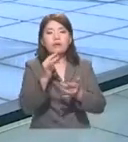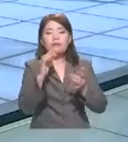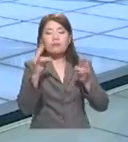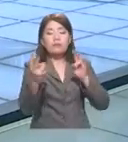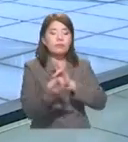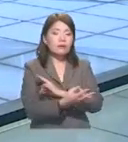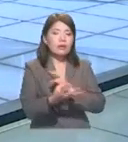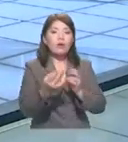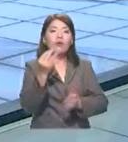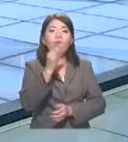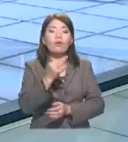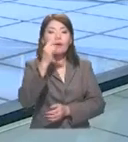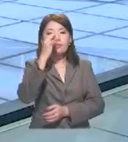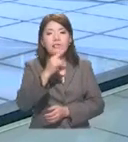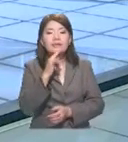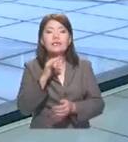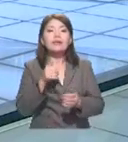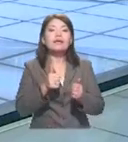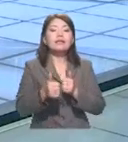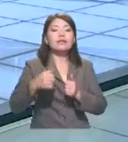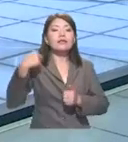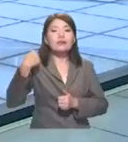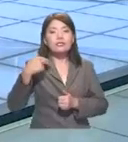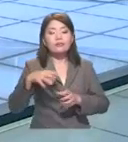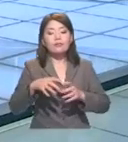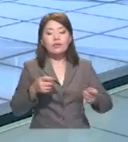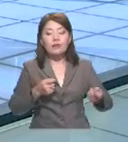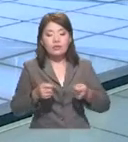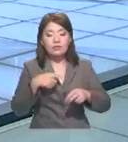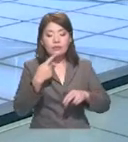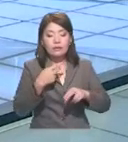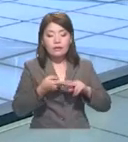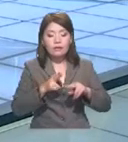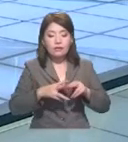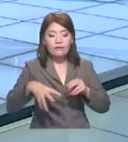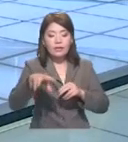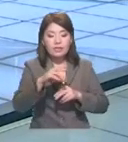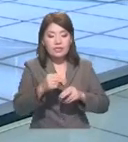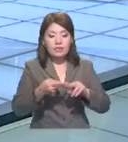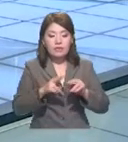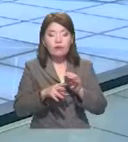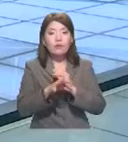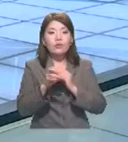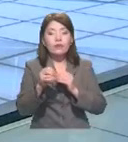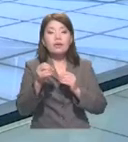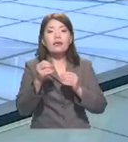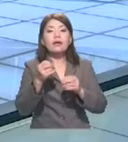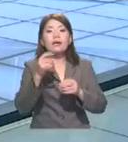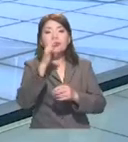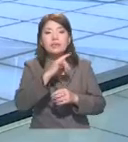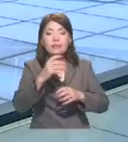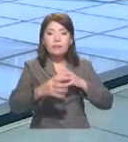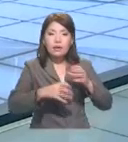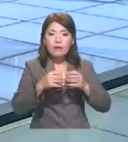оценили инициативы казахстанского лидера. Зарубежные аналитики считают, что все эти идеи не только укрепляют позиции Казахстана на мировой арене,